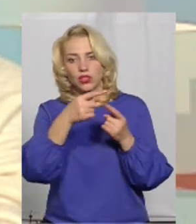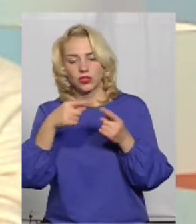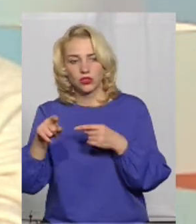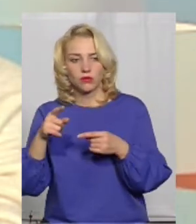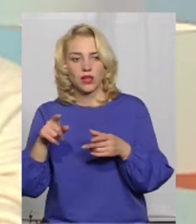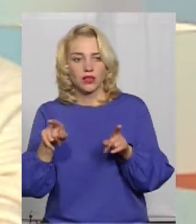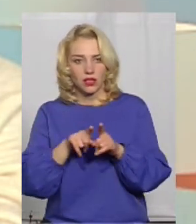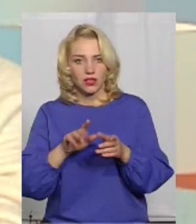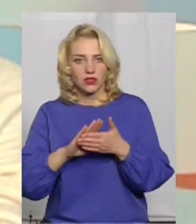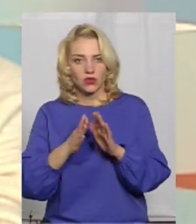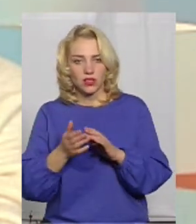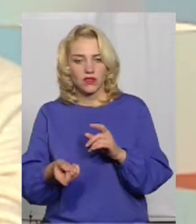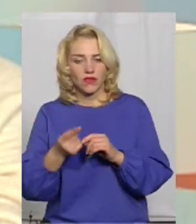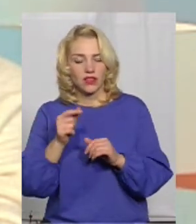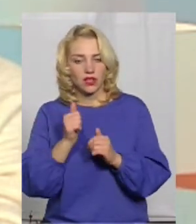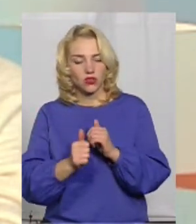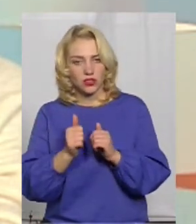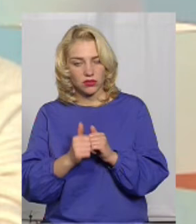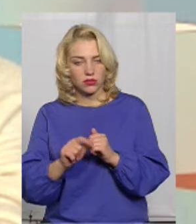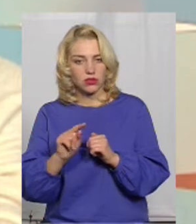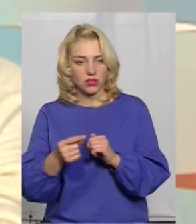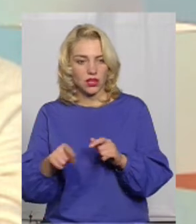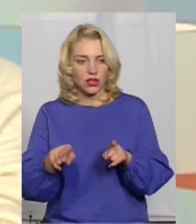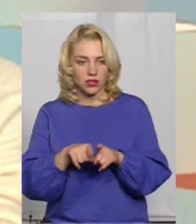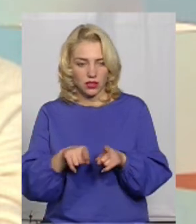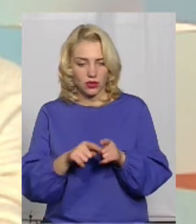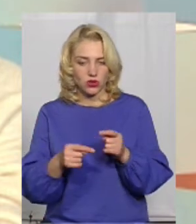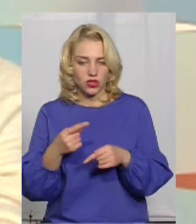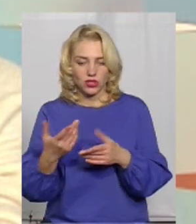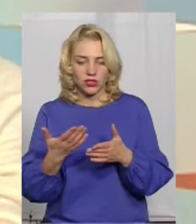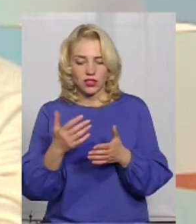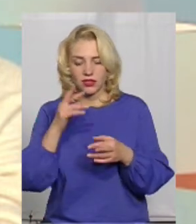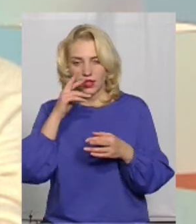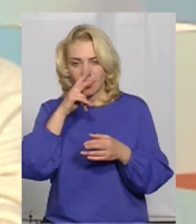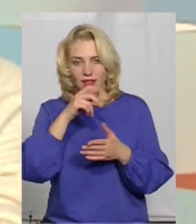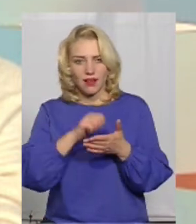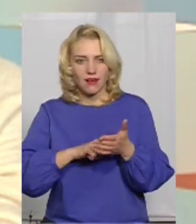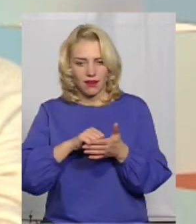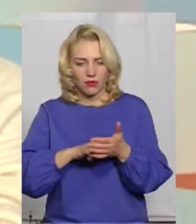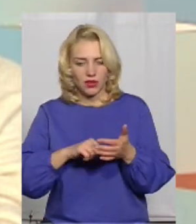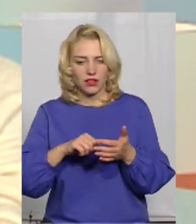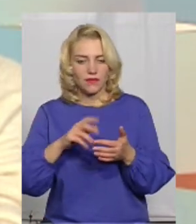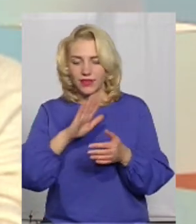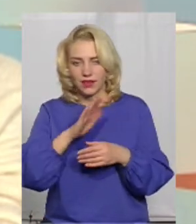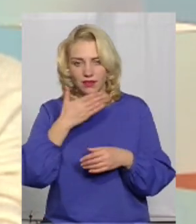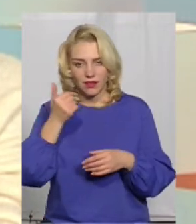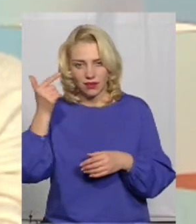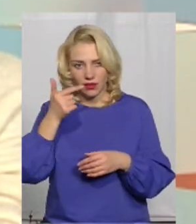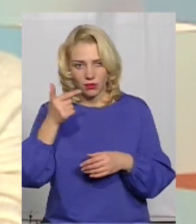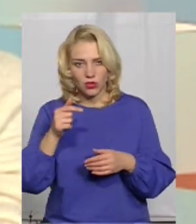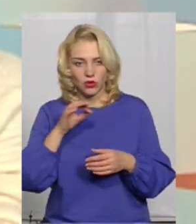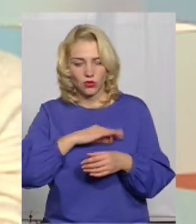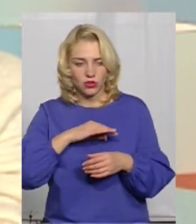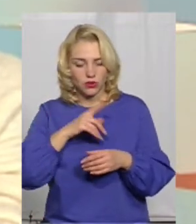ситуації зачасто виникають і також через якесь неграмотне користування і розуміння того, що будь-який момент